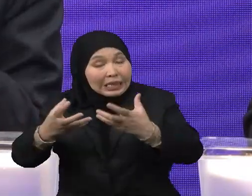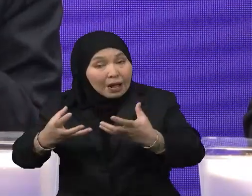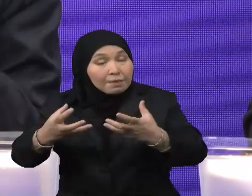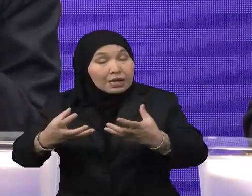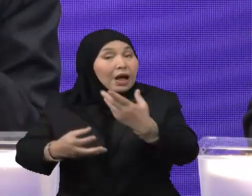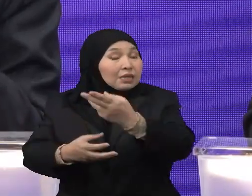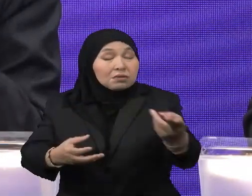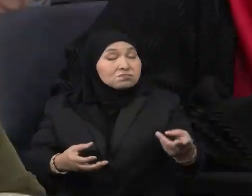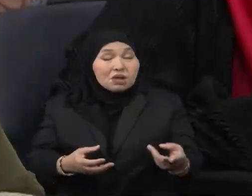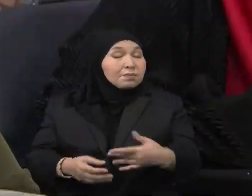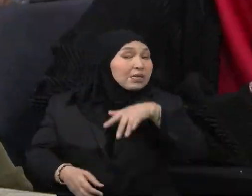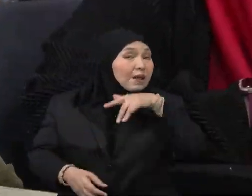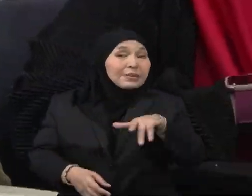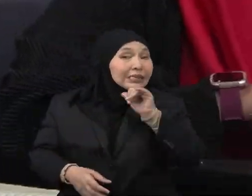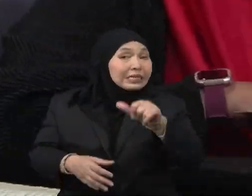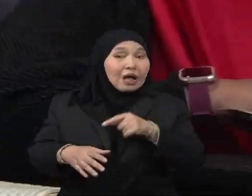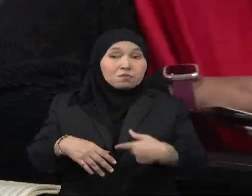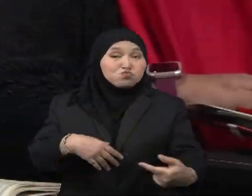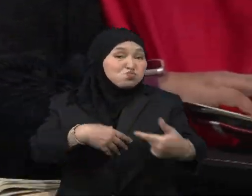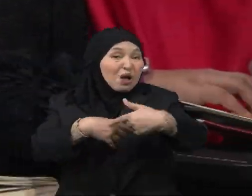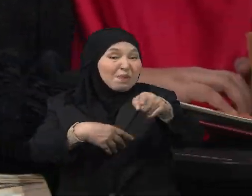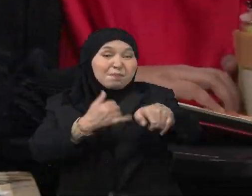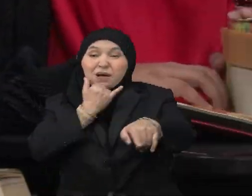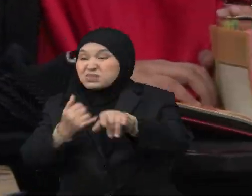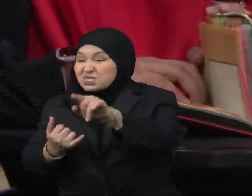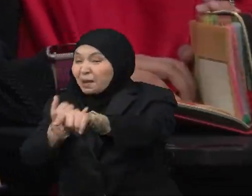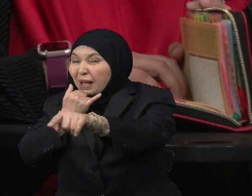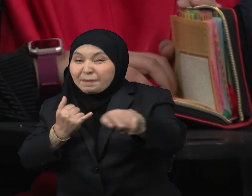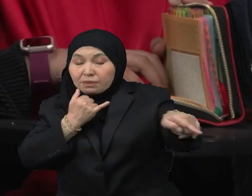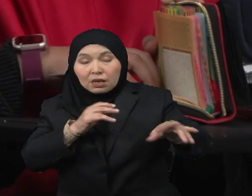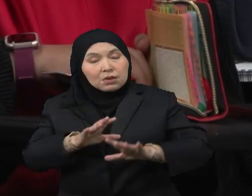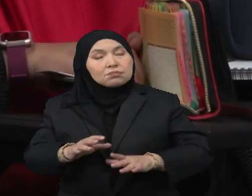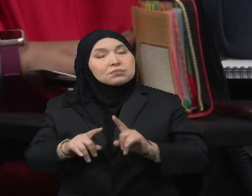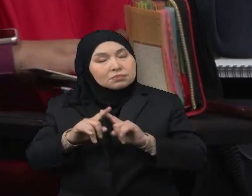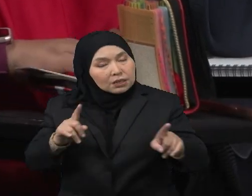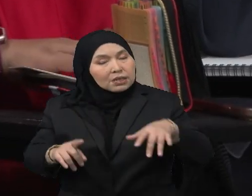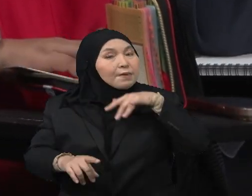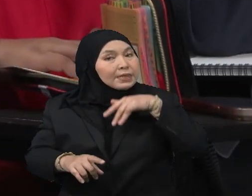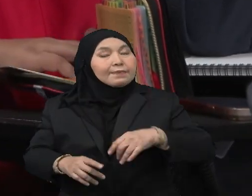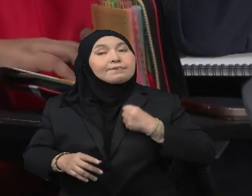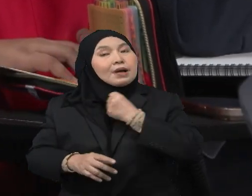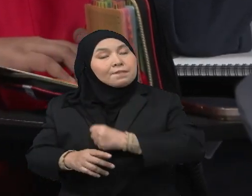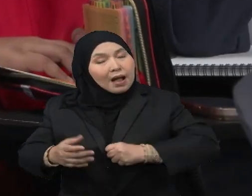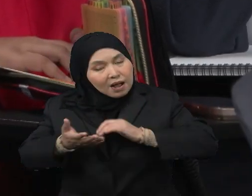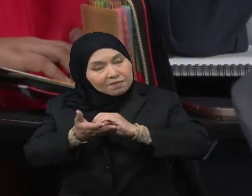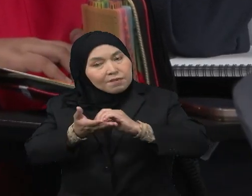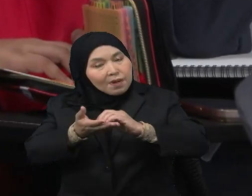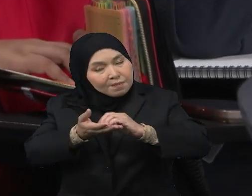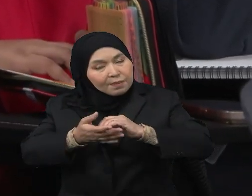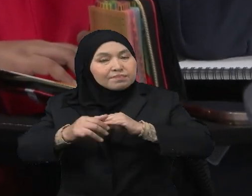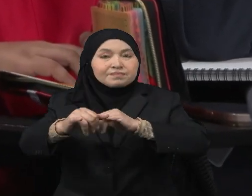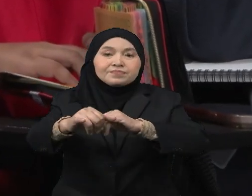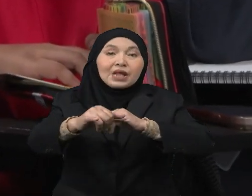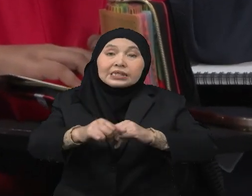menyalahkan mereka bahkan Nabi Shallallahu Alaihi Wasallam memaafkan Mereka kemudian Nabi SAW memohon kepada mereka